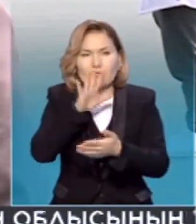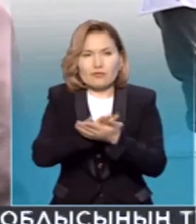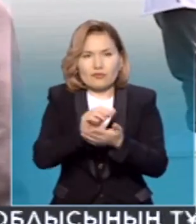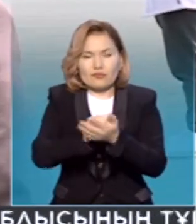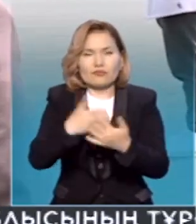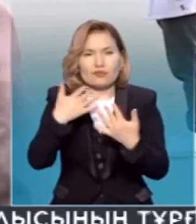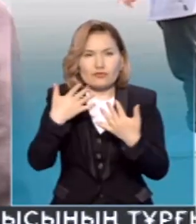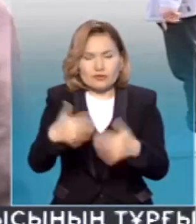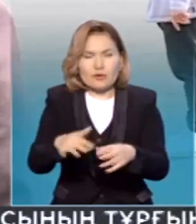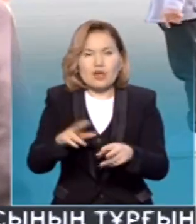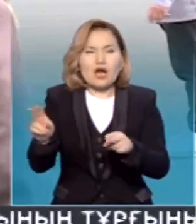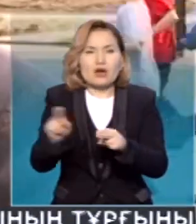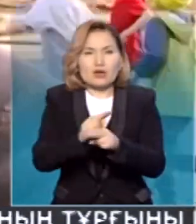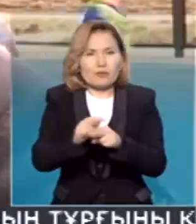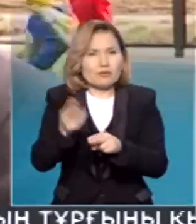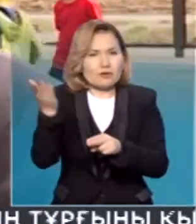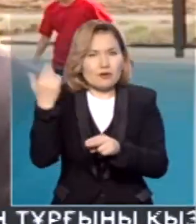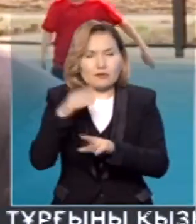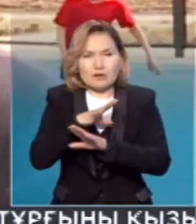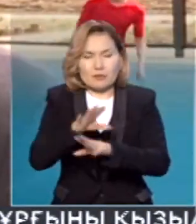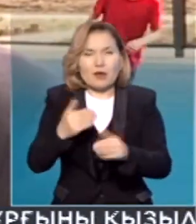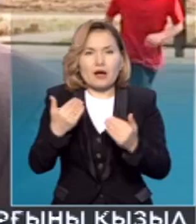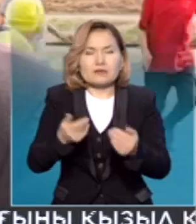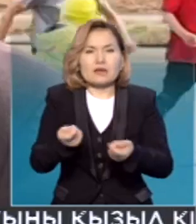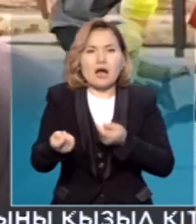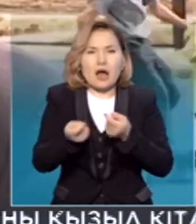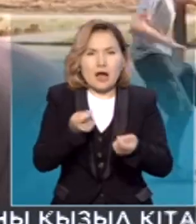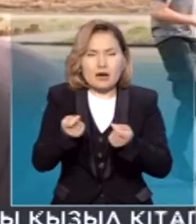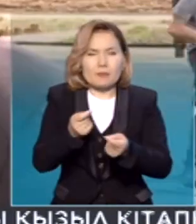жөнденен ремонтты көрмеген. Әкіммен сөйлестік, біз